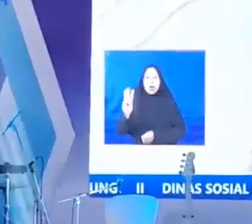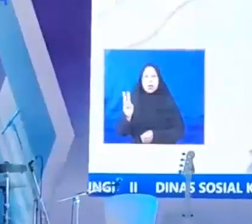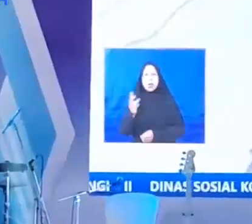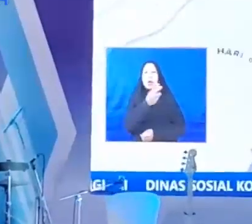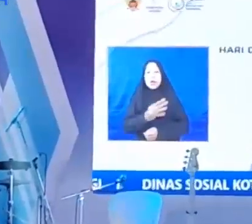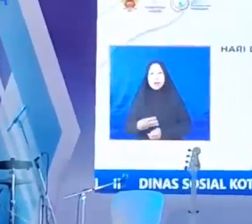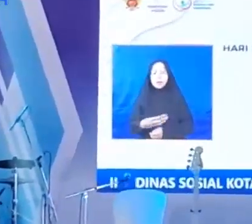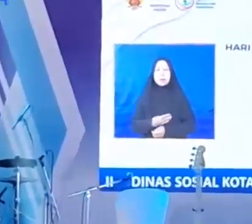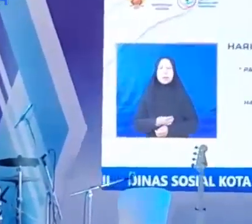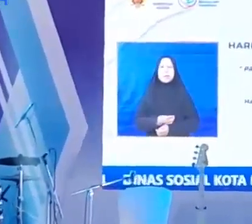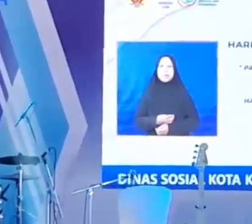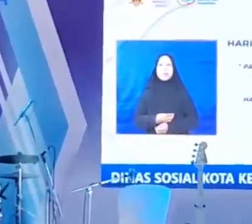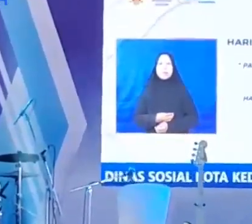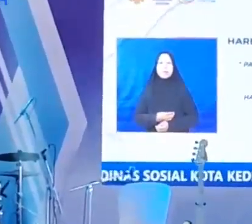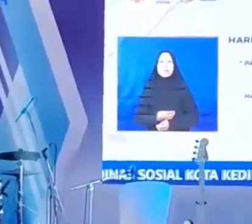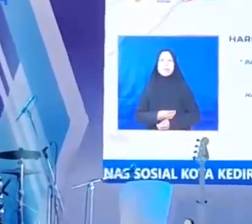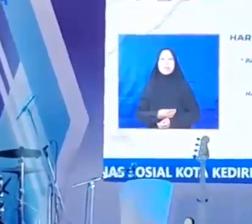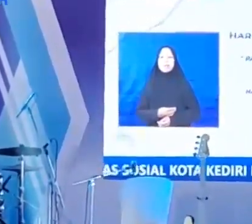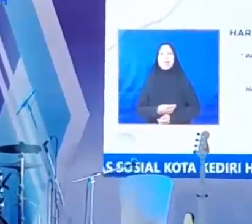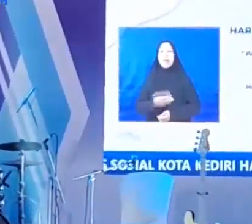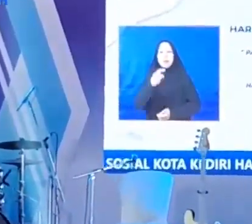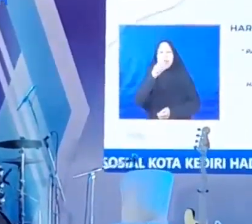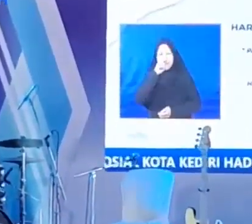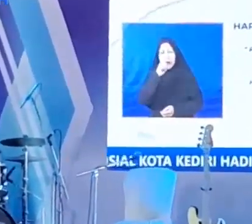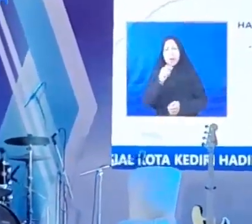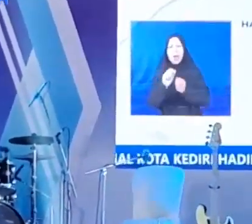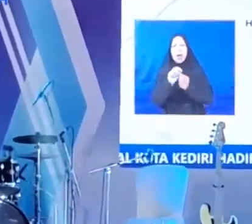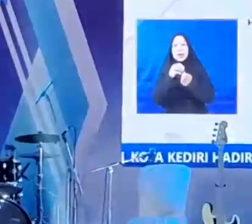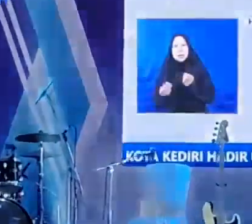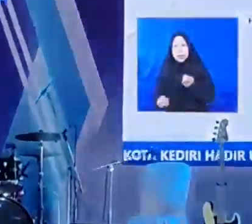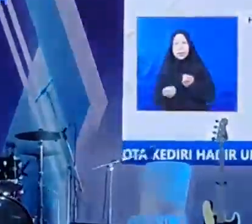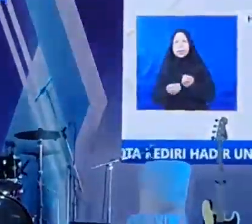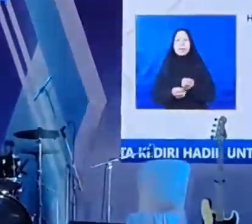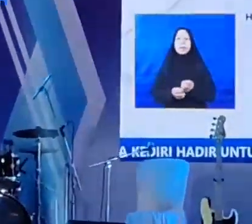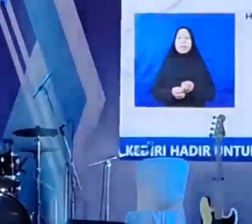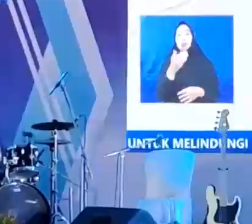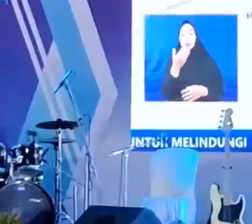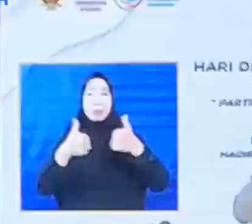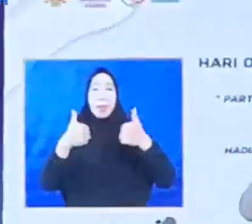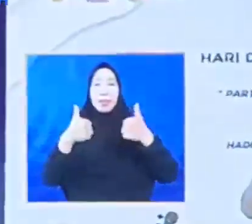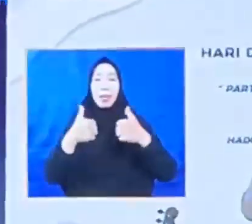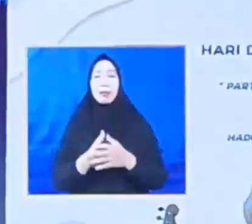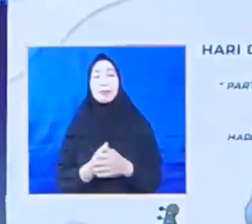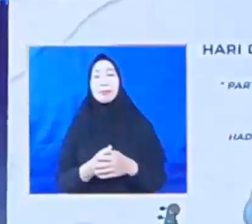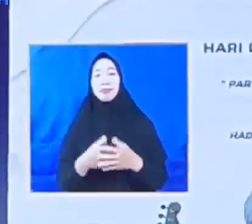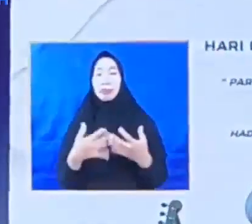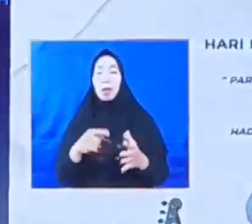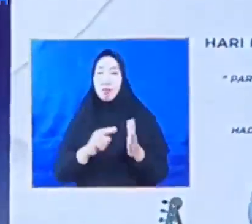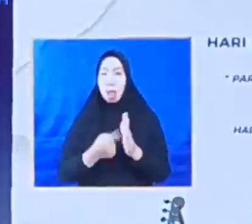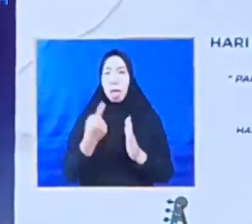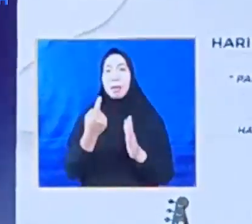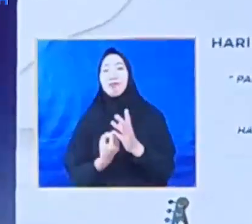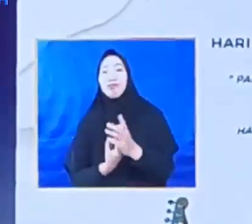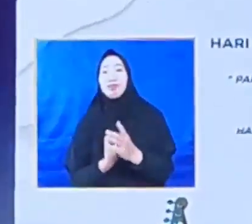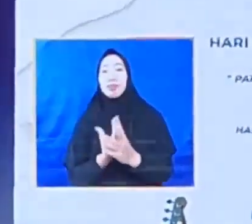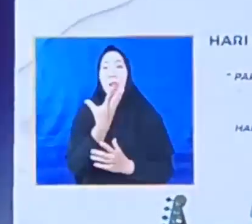kantor wajib memberikan kemudahan akses bagi para disabilitas. Mulai muncul karya-karya